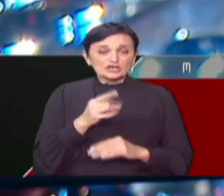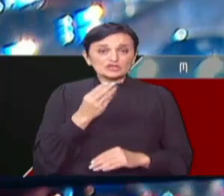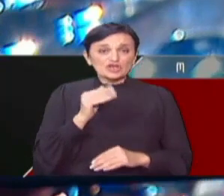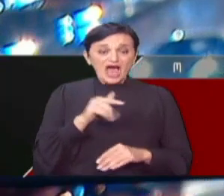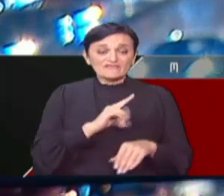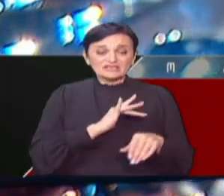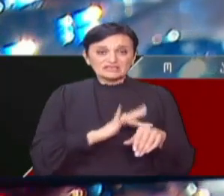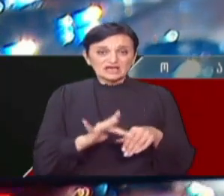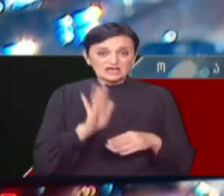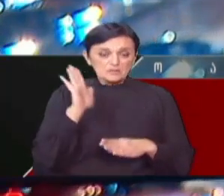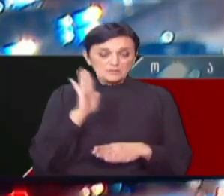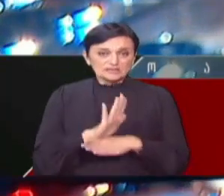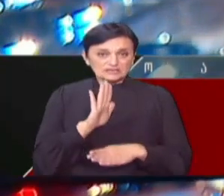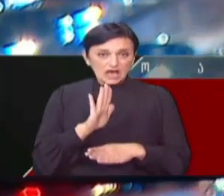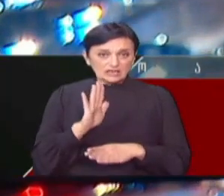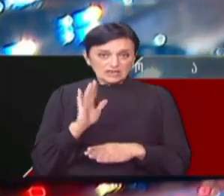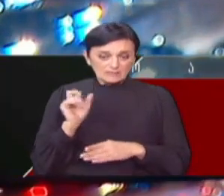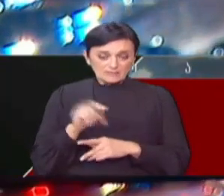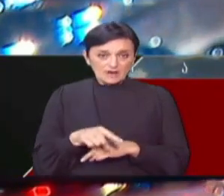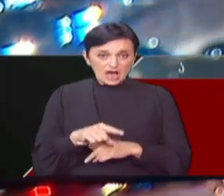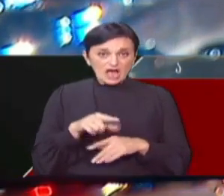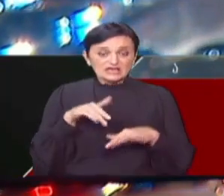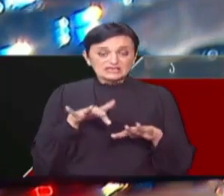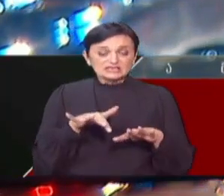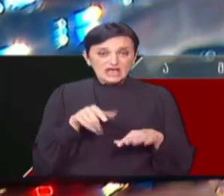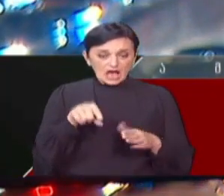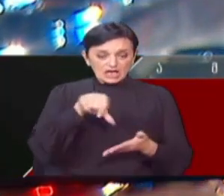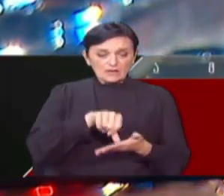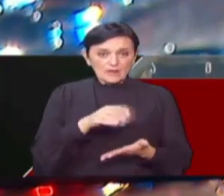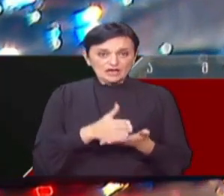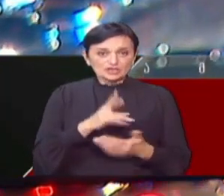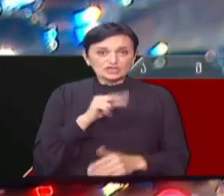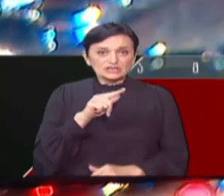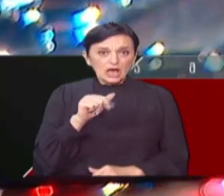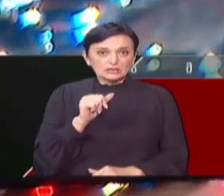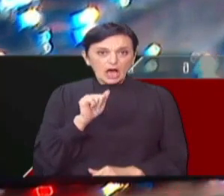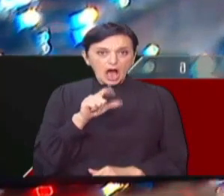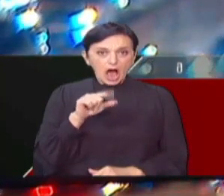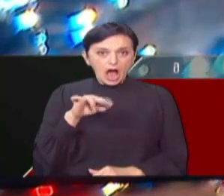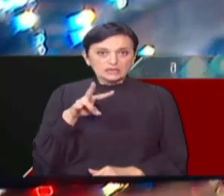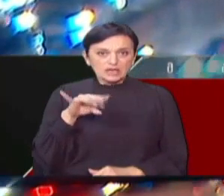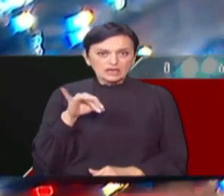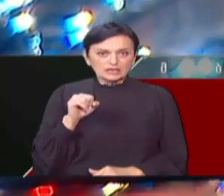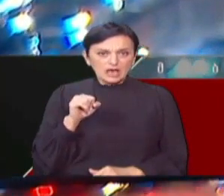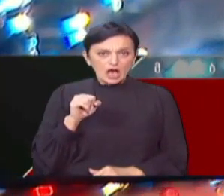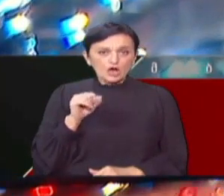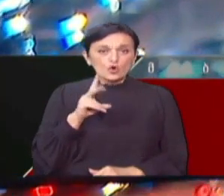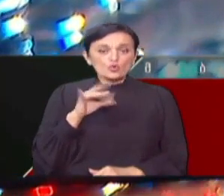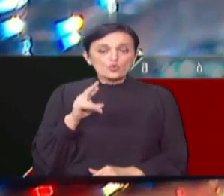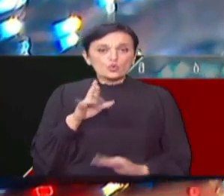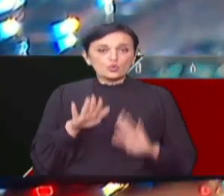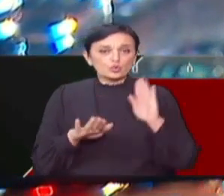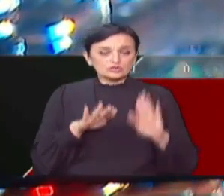შავაძის ლიკვიდაციის ბრძანება. Საქმეში ფიგურირებს ასევე დათა ახალაია, კუდის მაშინდელი